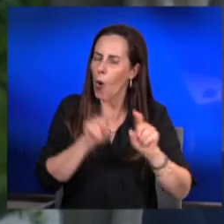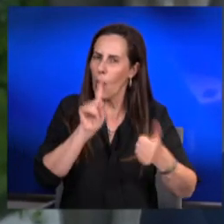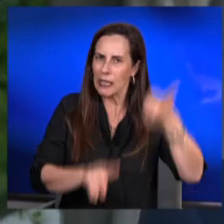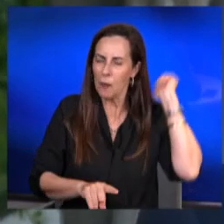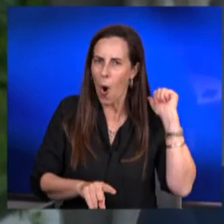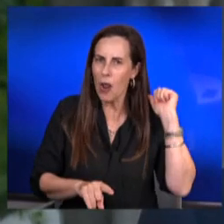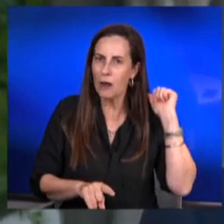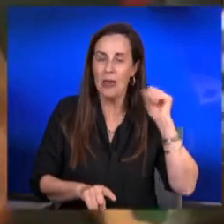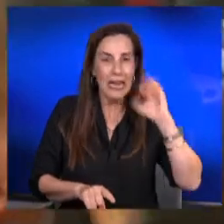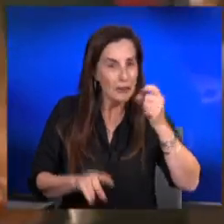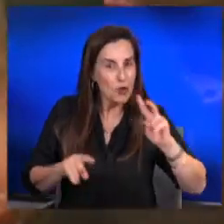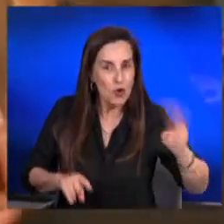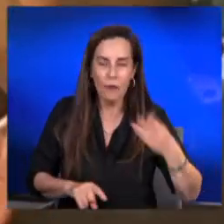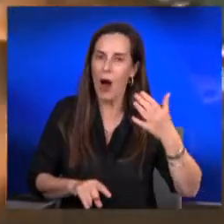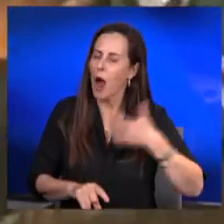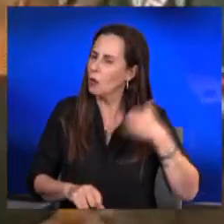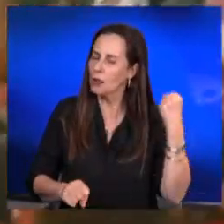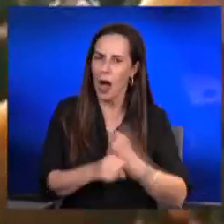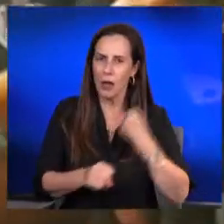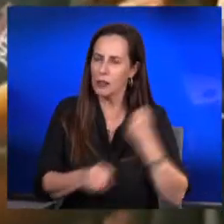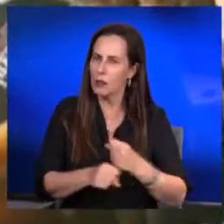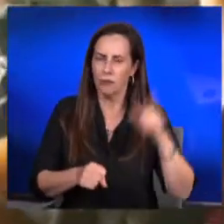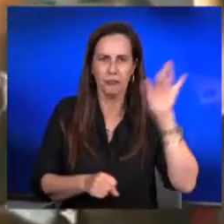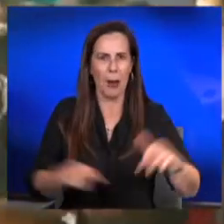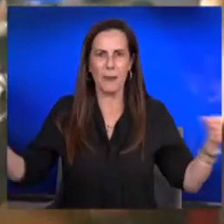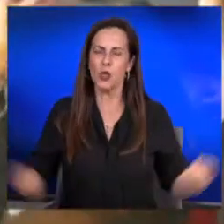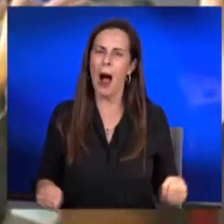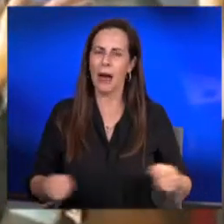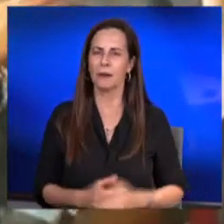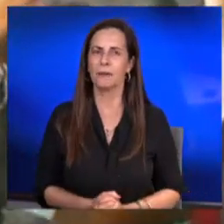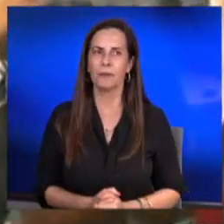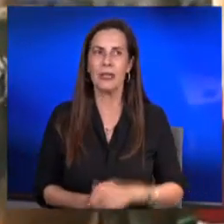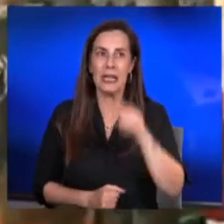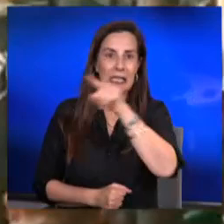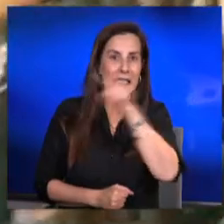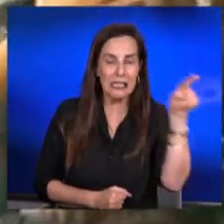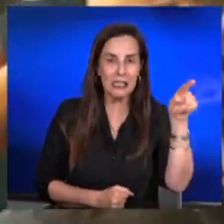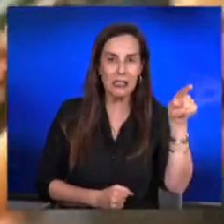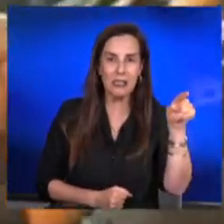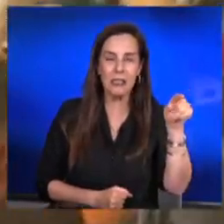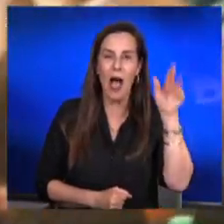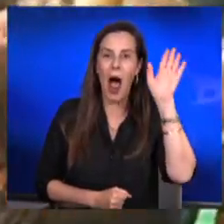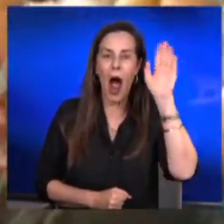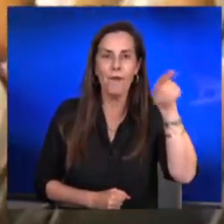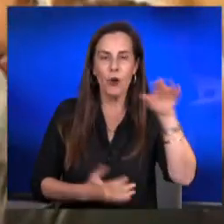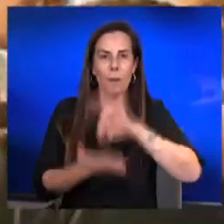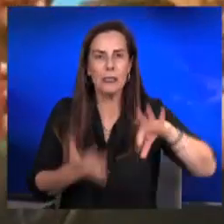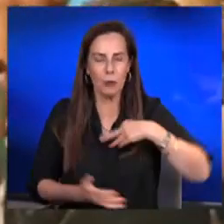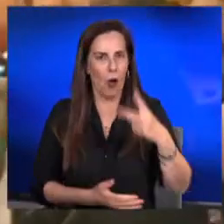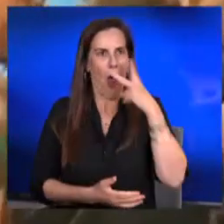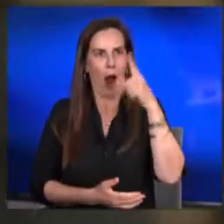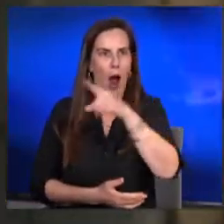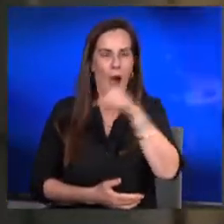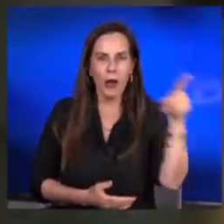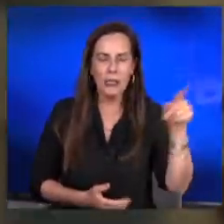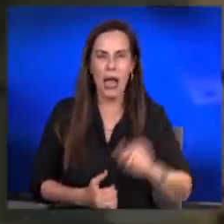זה יקרה, אנחנו ננקוט בצעדים משמעתיים. התמונות הללו הגיעו עד למשנה למנכ״ל משרד הבריאות, הפרופסור איתמר גרוטו.